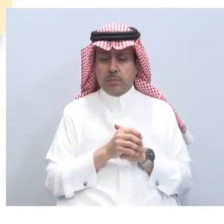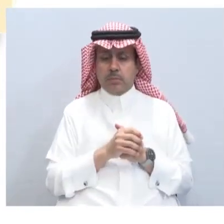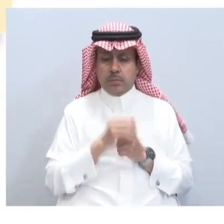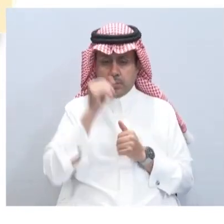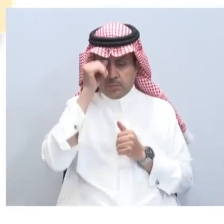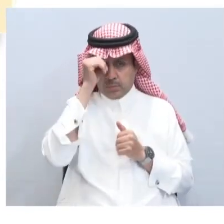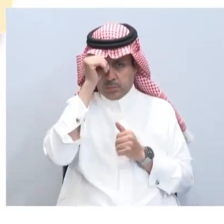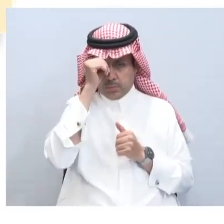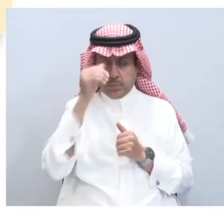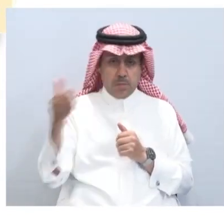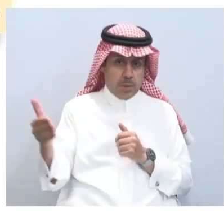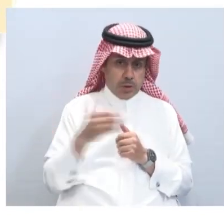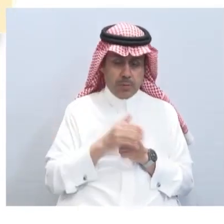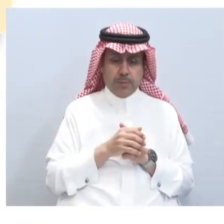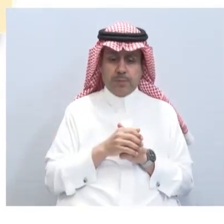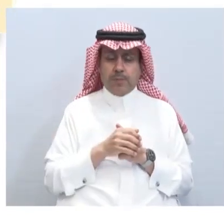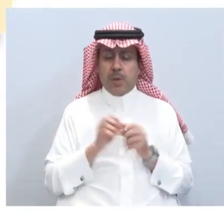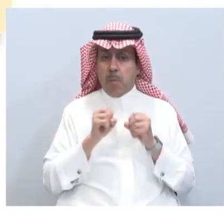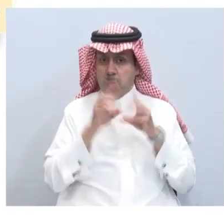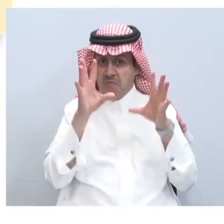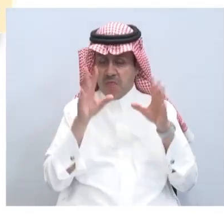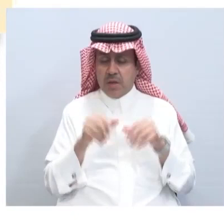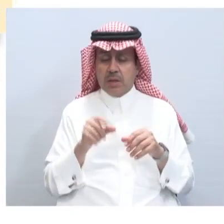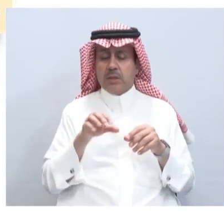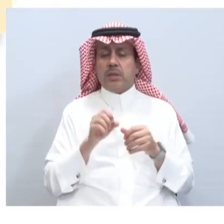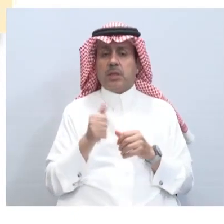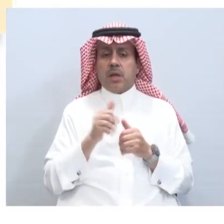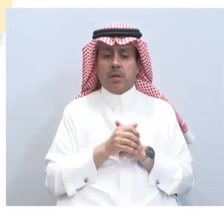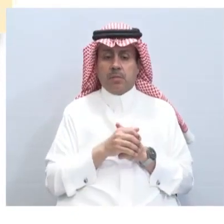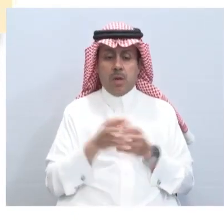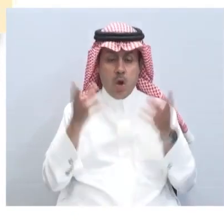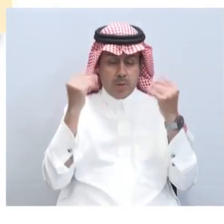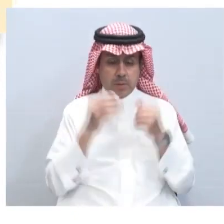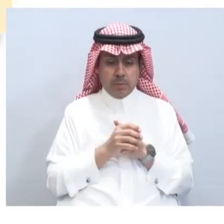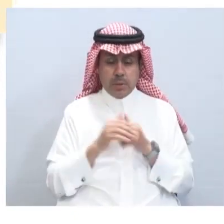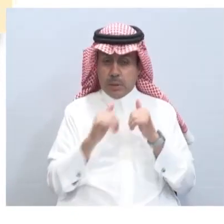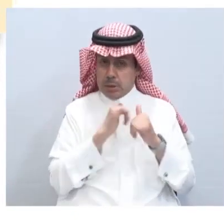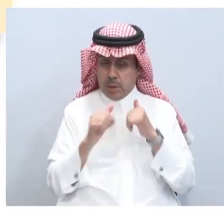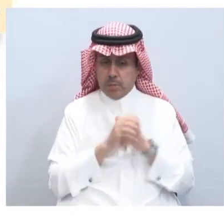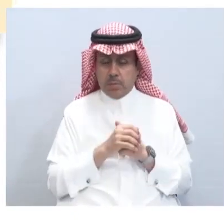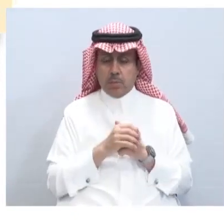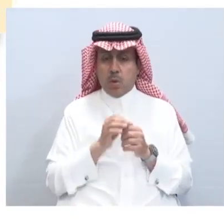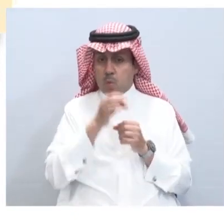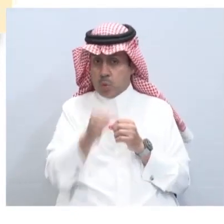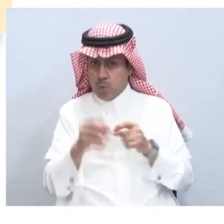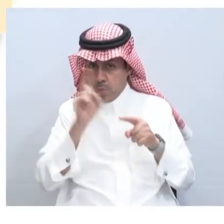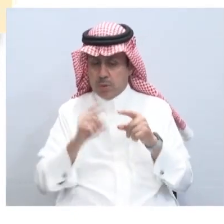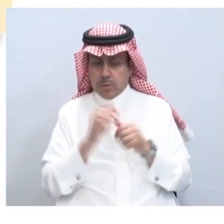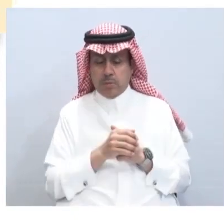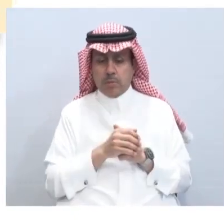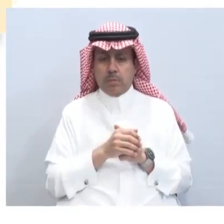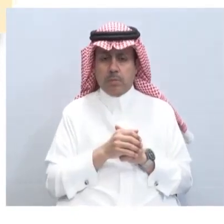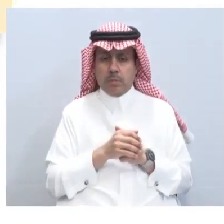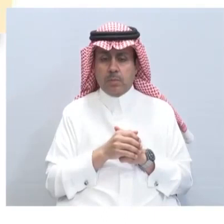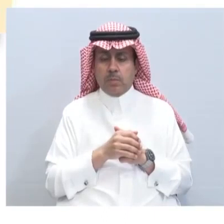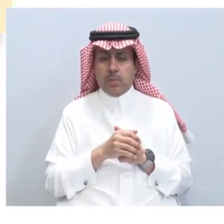الخدمه المرجعيه الكترونيه والبث الانتقالي للمعلومات هنالك اساليب هي الوصول المباشر من خلال